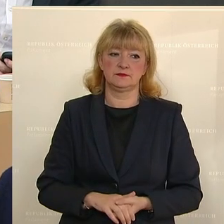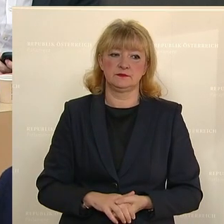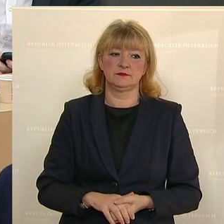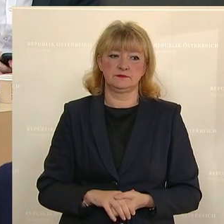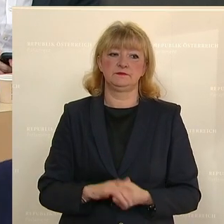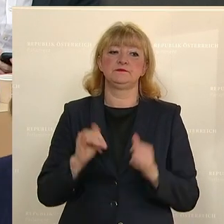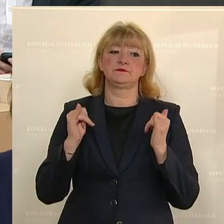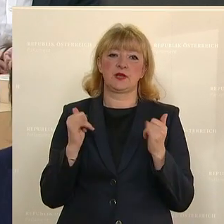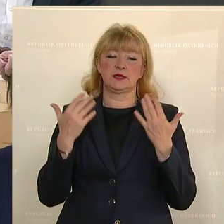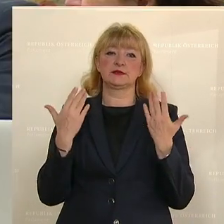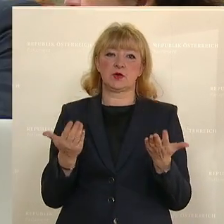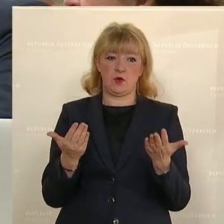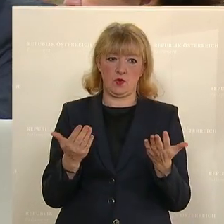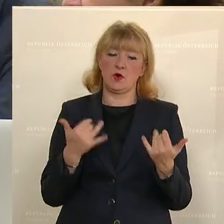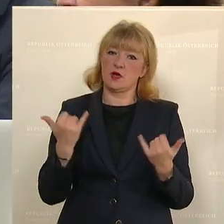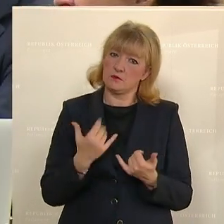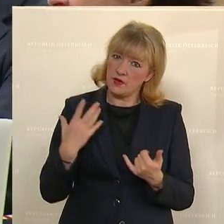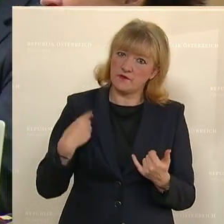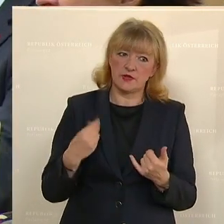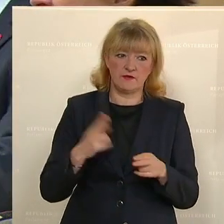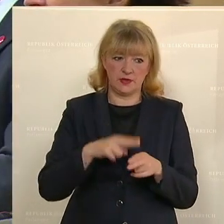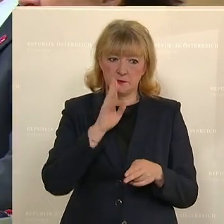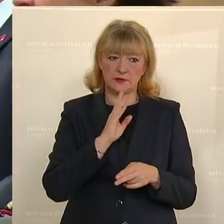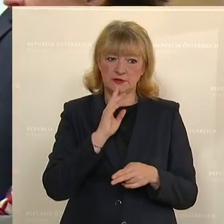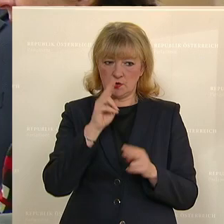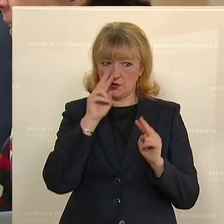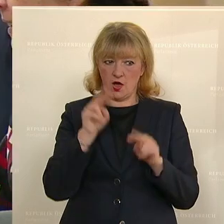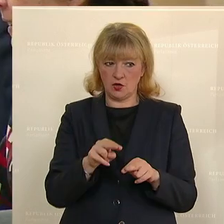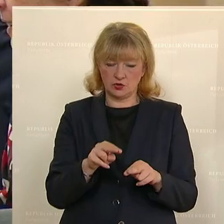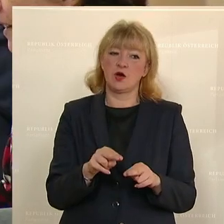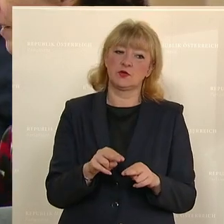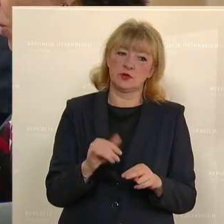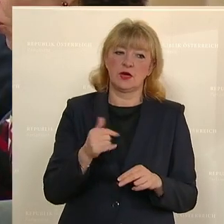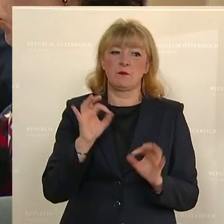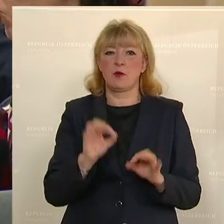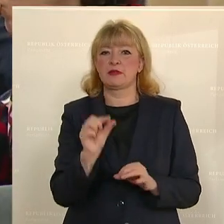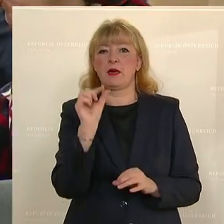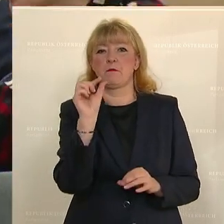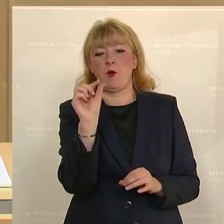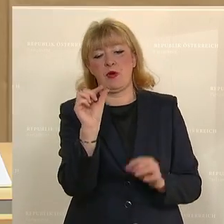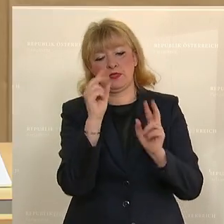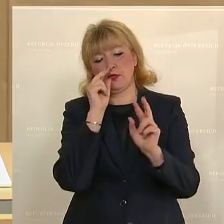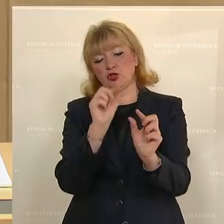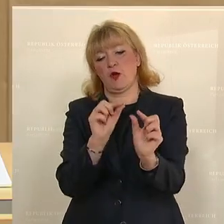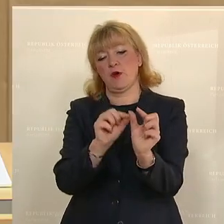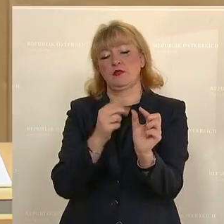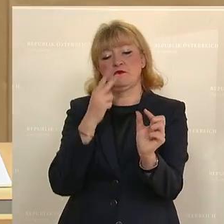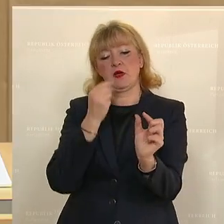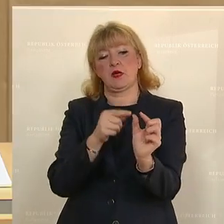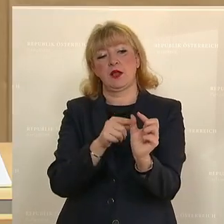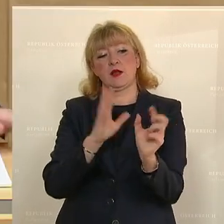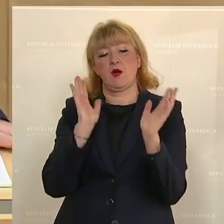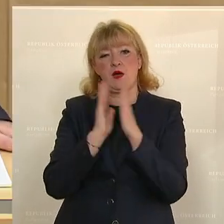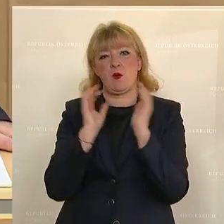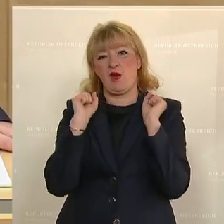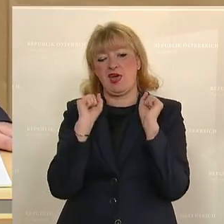nämlich schlichtweg so, dass immer wieder, wenn man sich die Pensionen anschaut, meistens eine Momentaufnahme gemacht wird. Da schaut man sich das Geld an und sagt, Jesus,